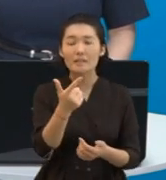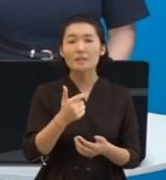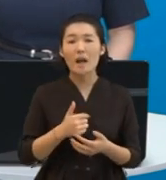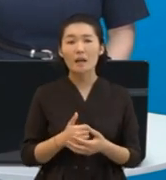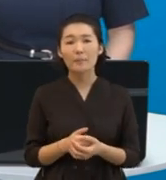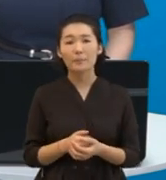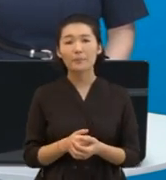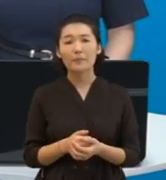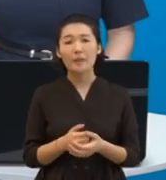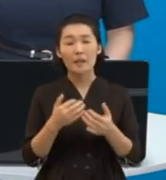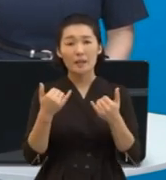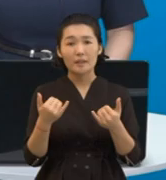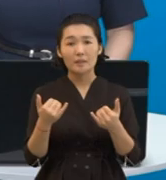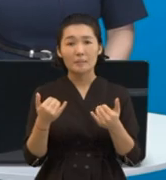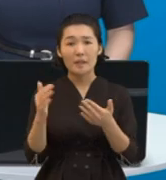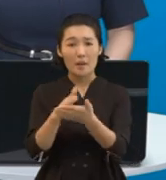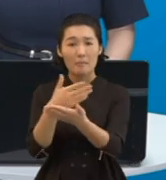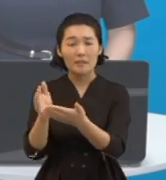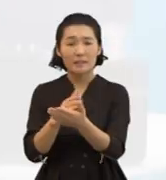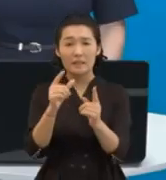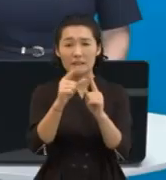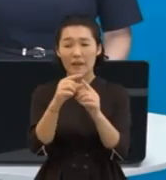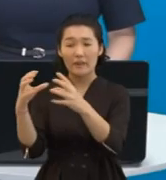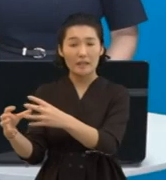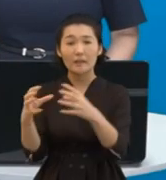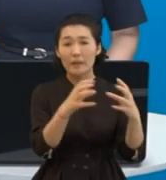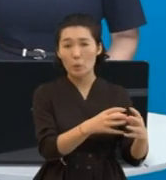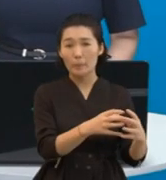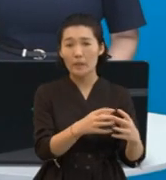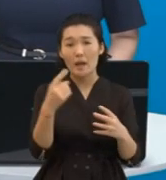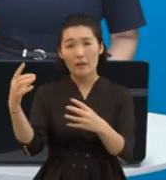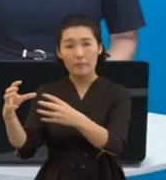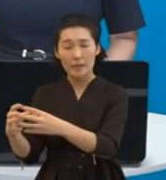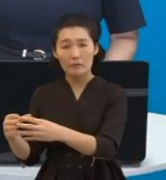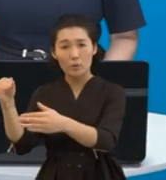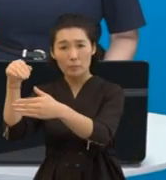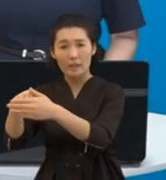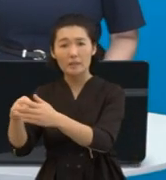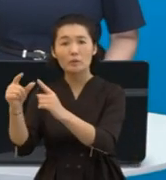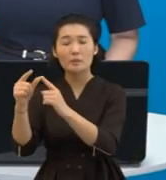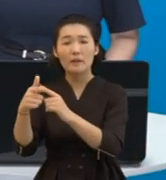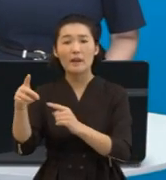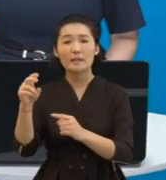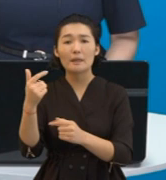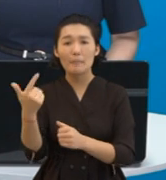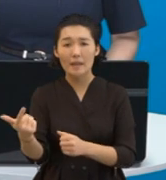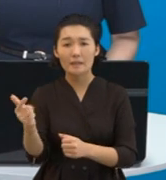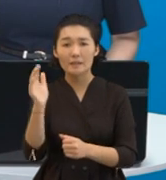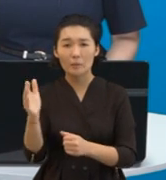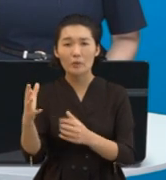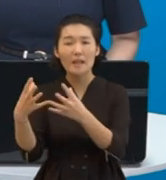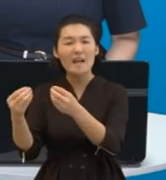теперь поделите слова на две группы в первую группу мы отнесем слова где ь будет